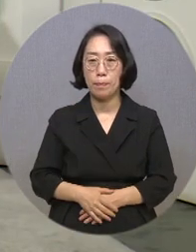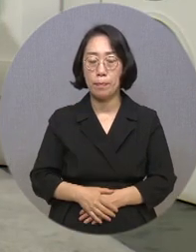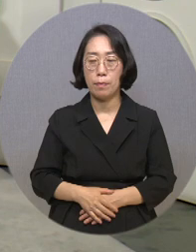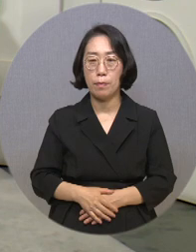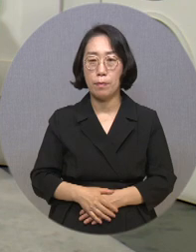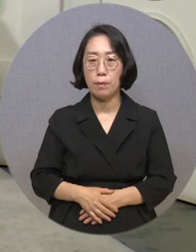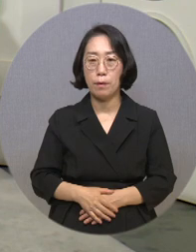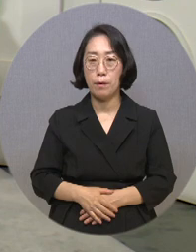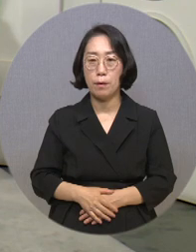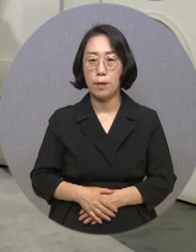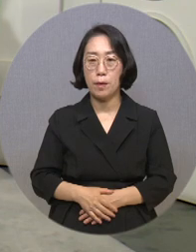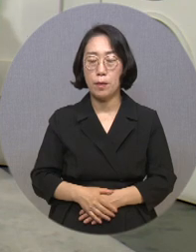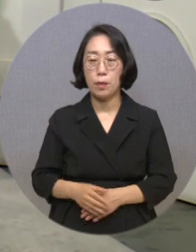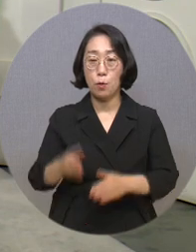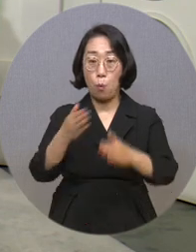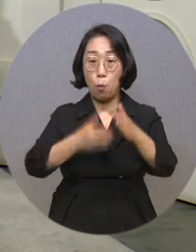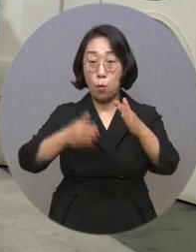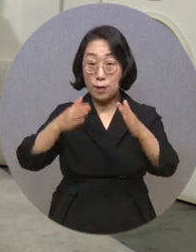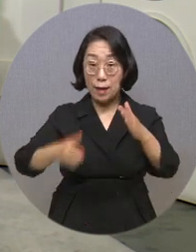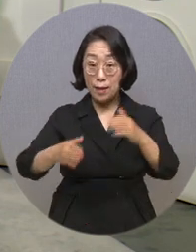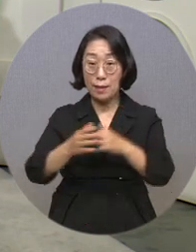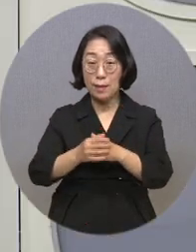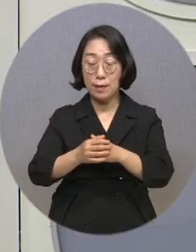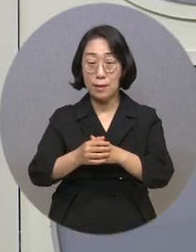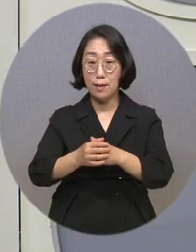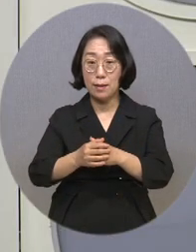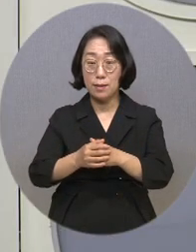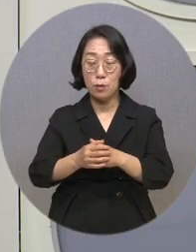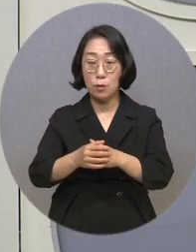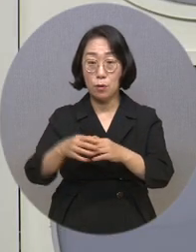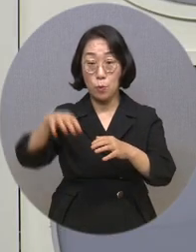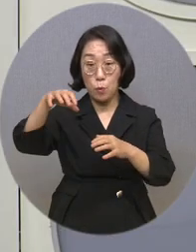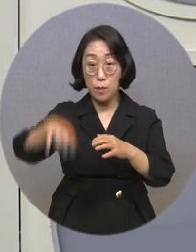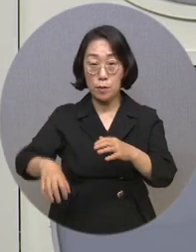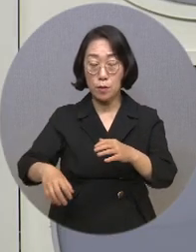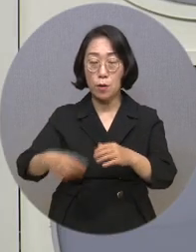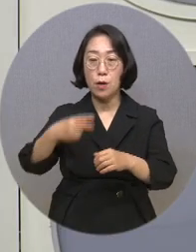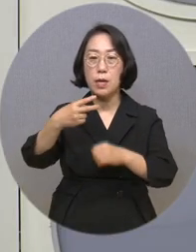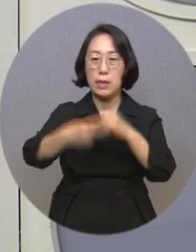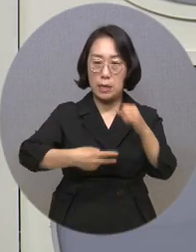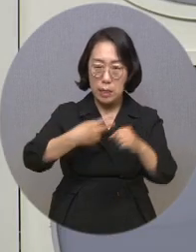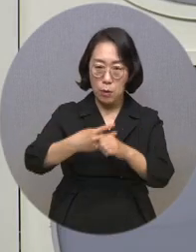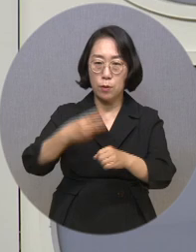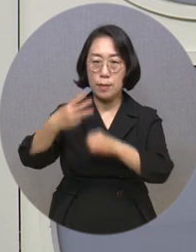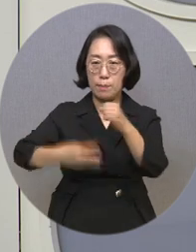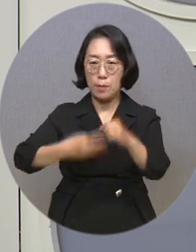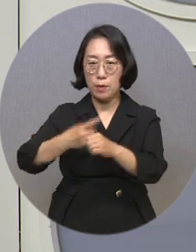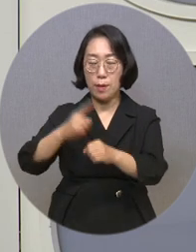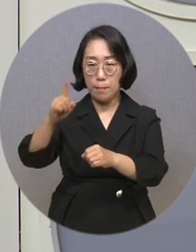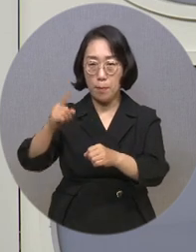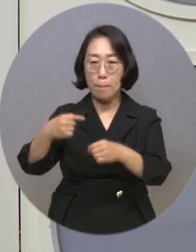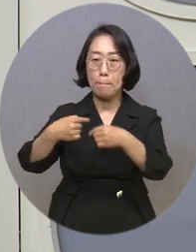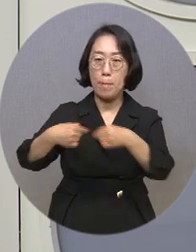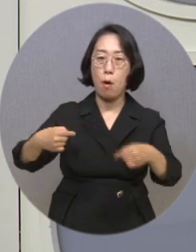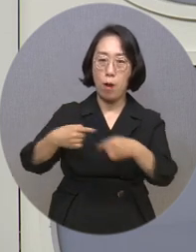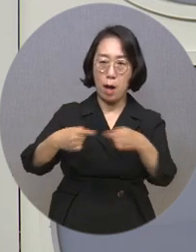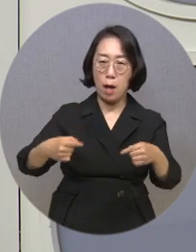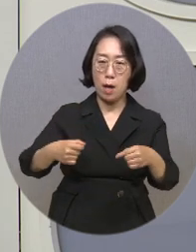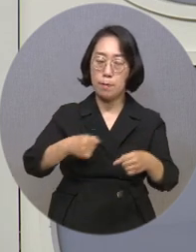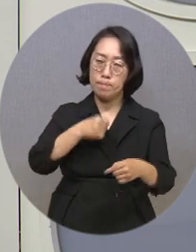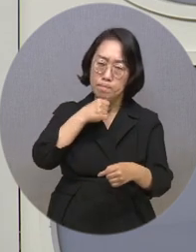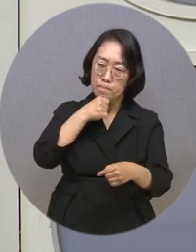건강관리공단에서 이 3년에 한 번씩 예전에는 2년에 한 번씩 네. 평가를 해요. 이제 평가하는 문항이 상당히